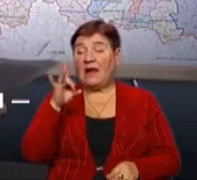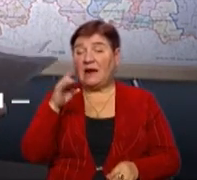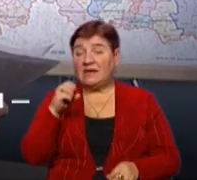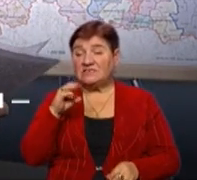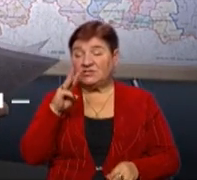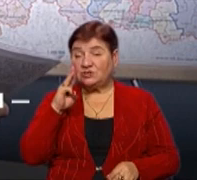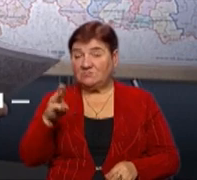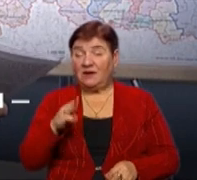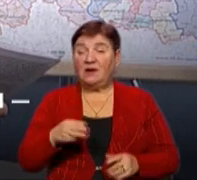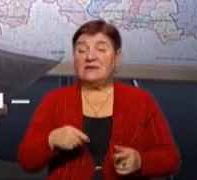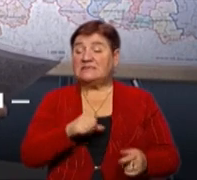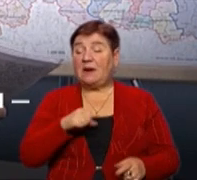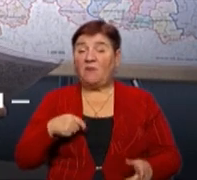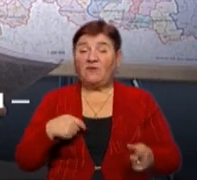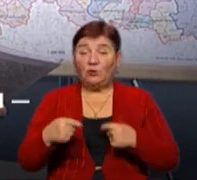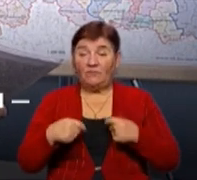директор місцевої асоціації органів